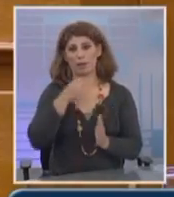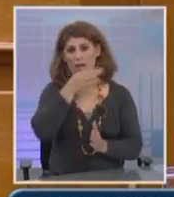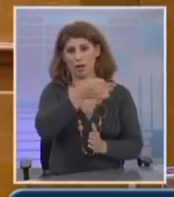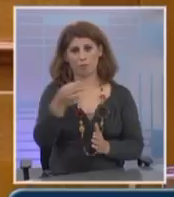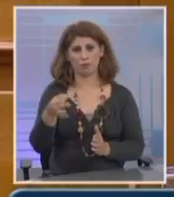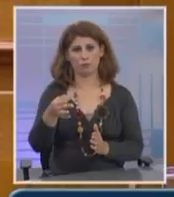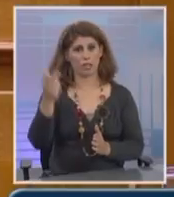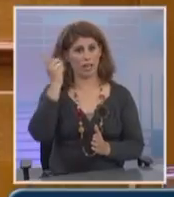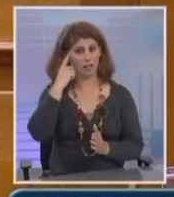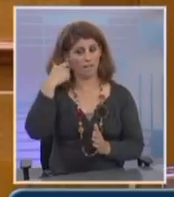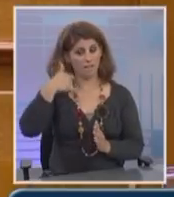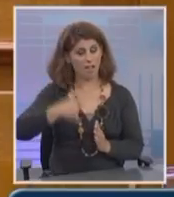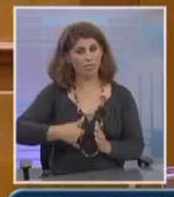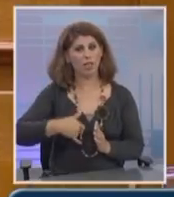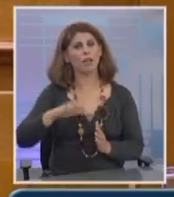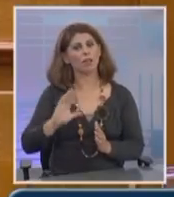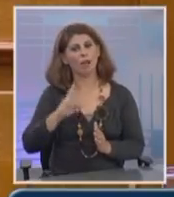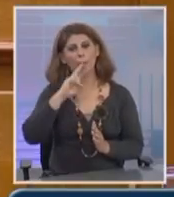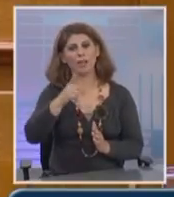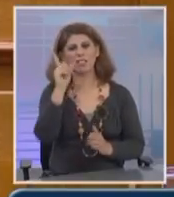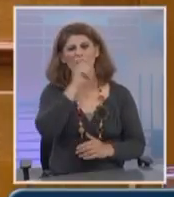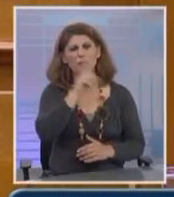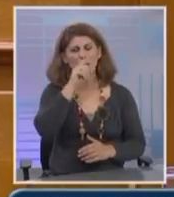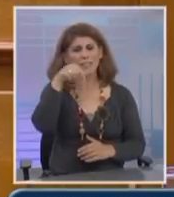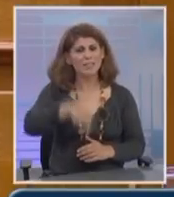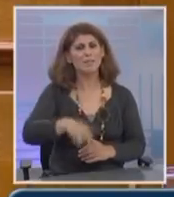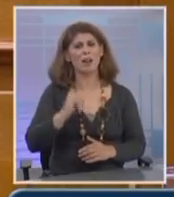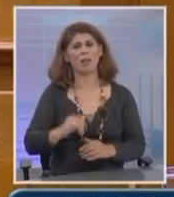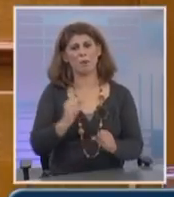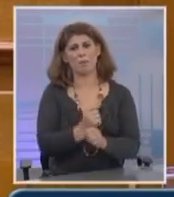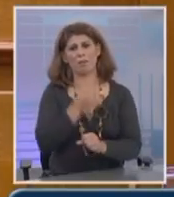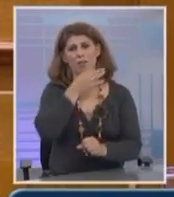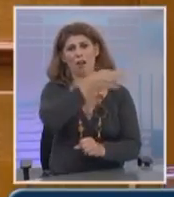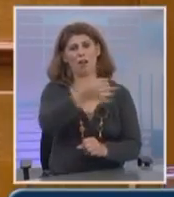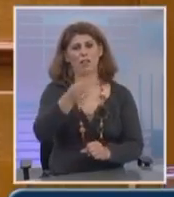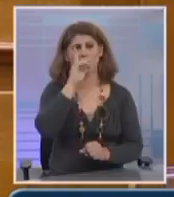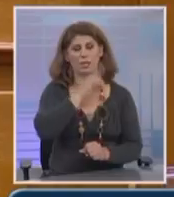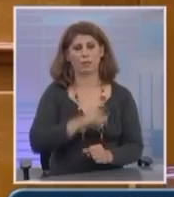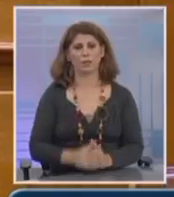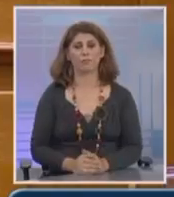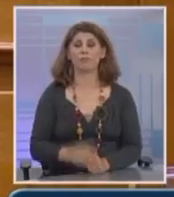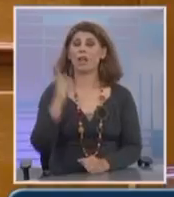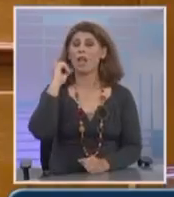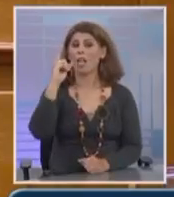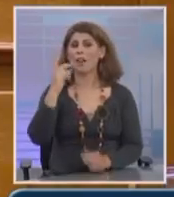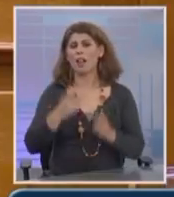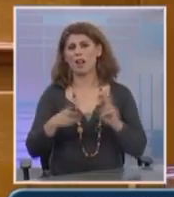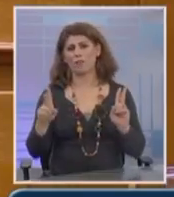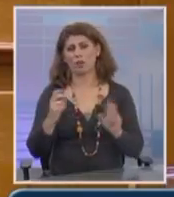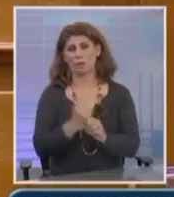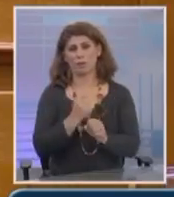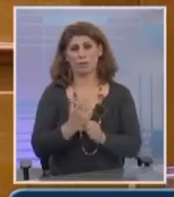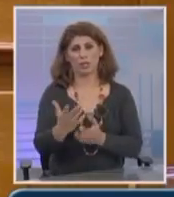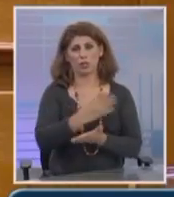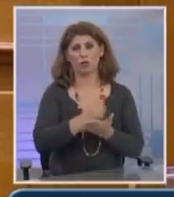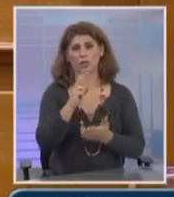για να εμπεδώνονται και ως απάντηση στα ψέματα τα οποία και σήμερα ακόμα επιμένετε να λέτε. Πάρτε έναν ελεύθερο επαγγελματία με